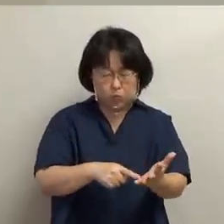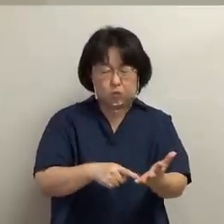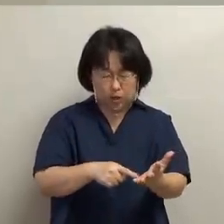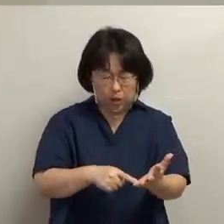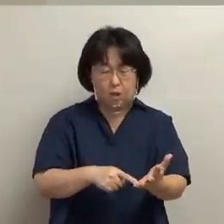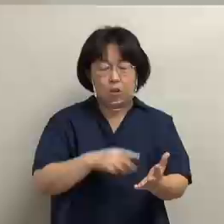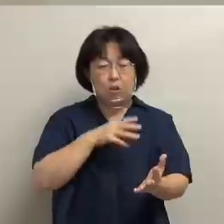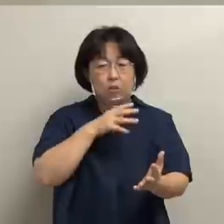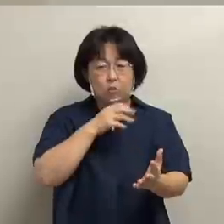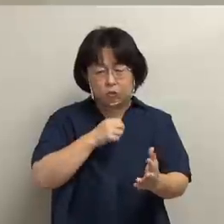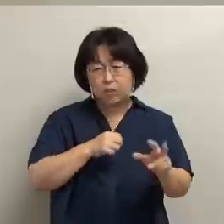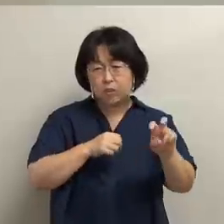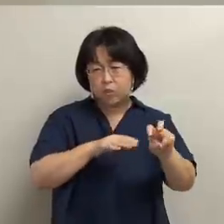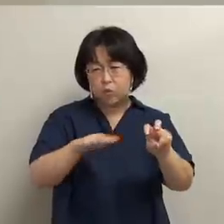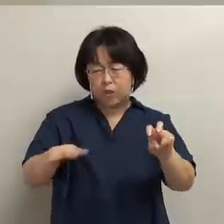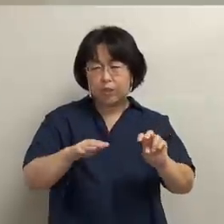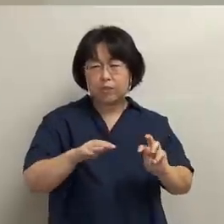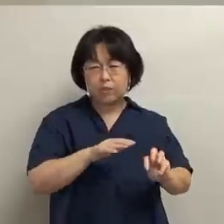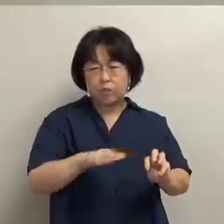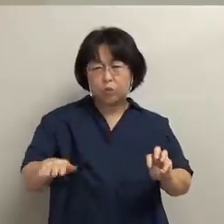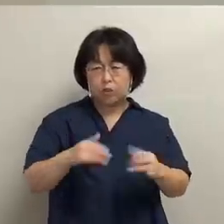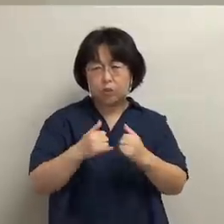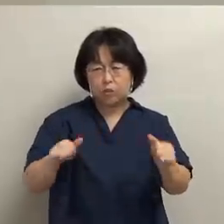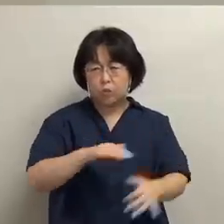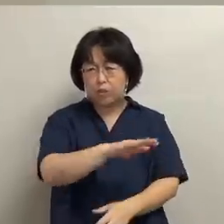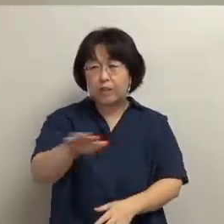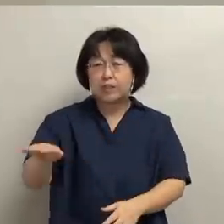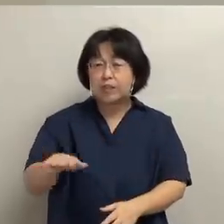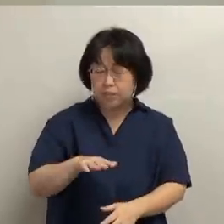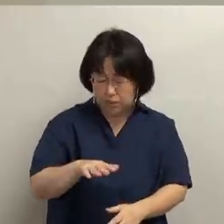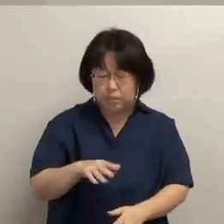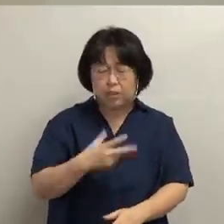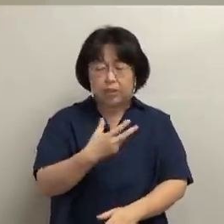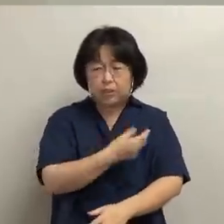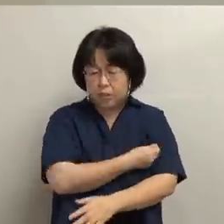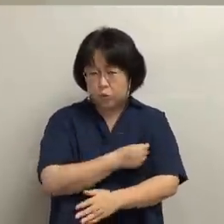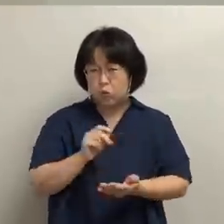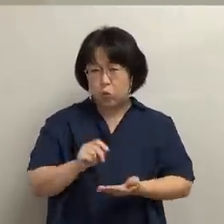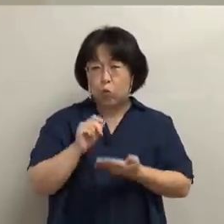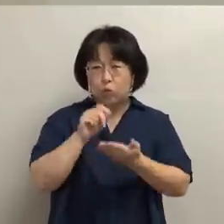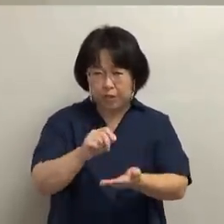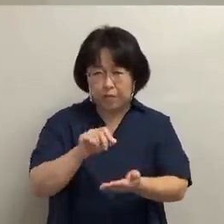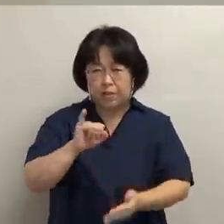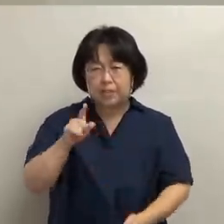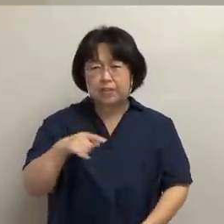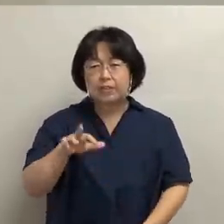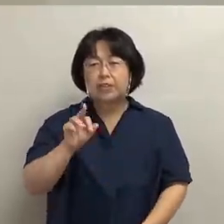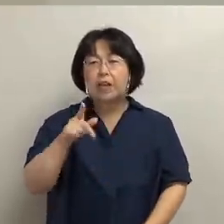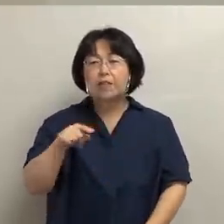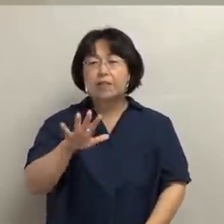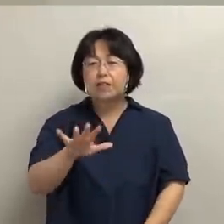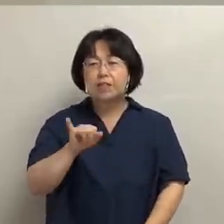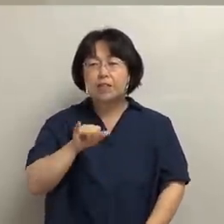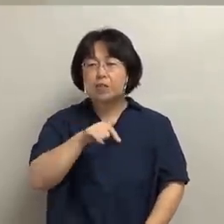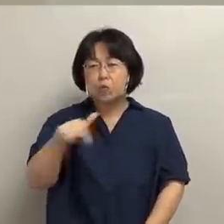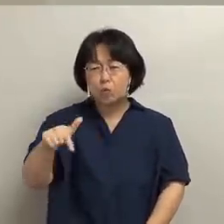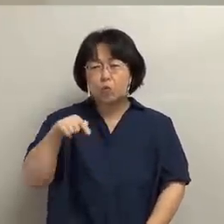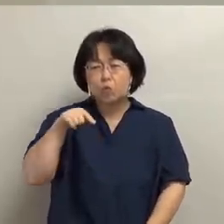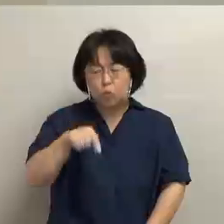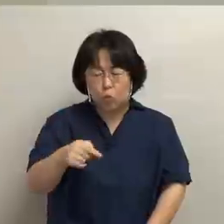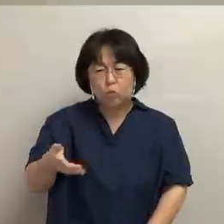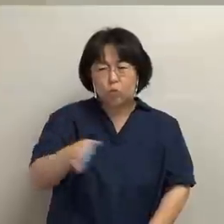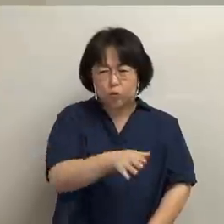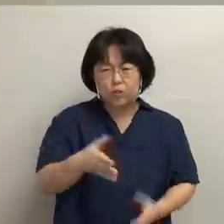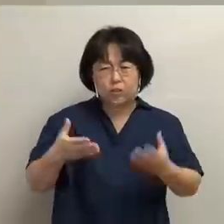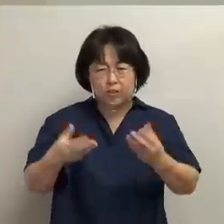対するインセンティブつまり接種の得点というものを導入することといたしました具体的な